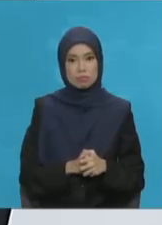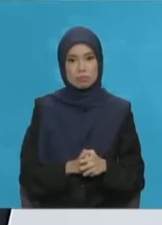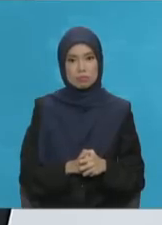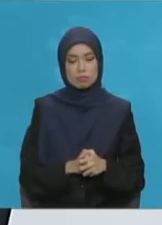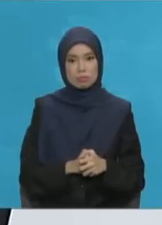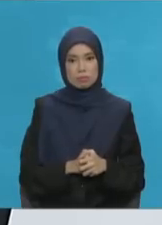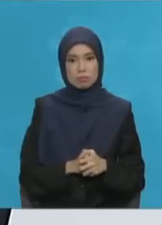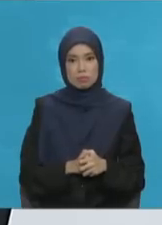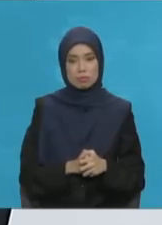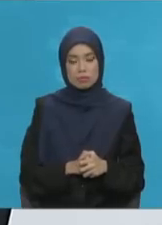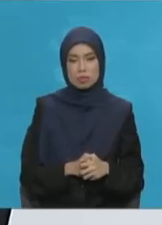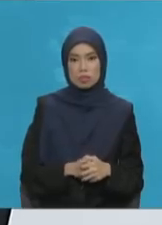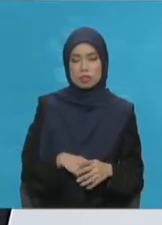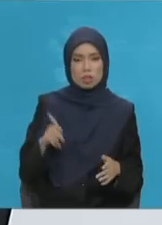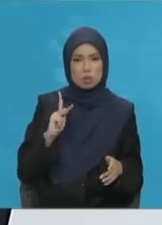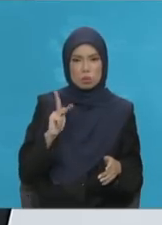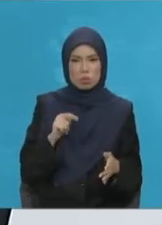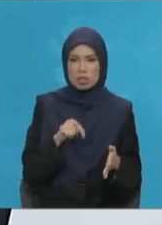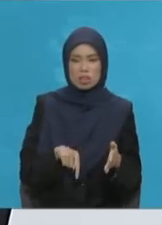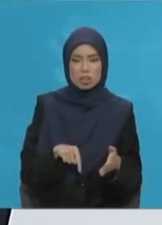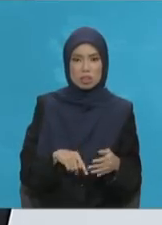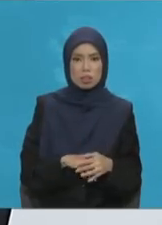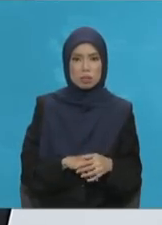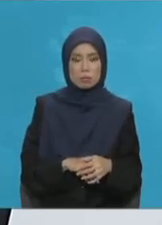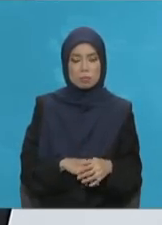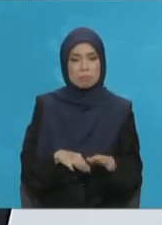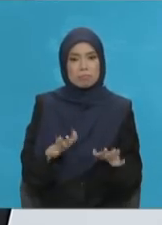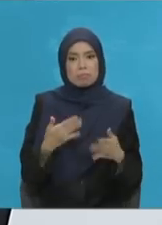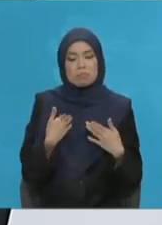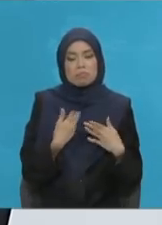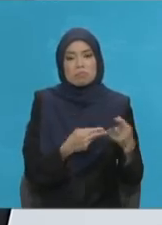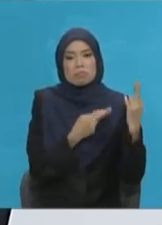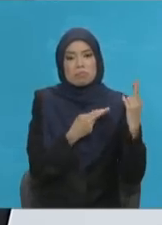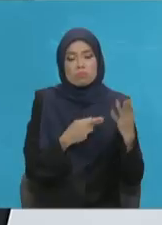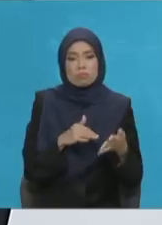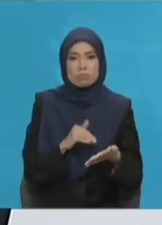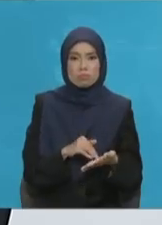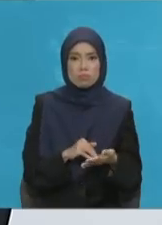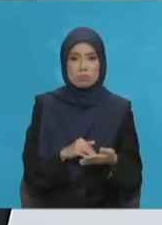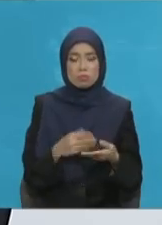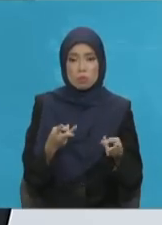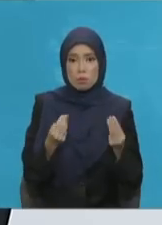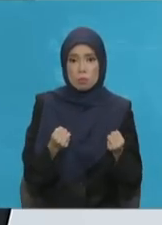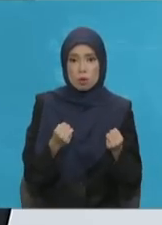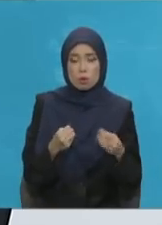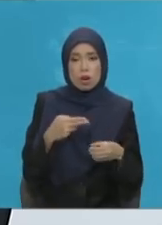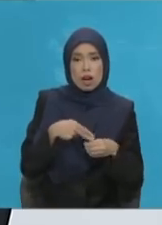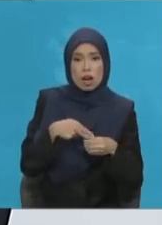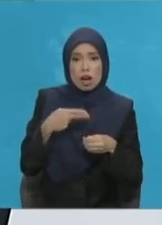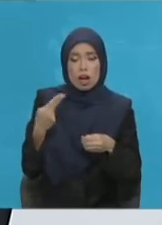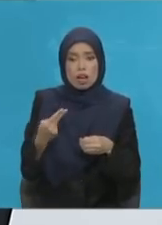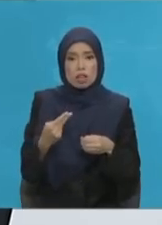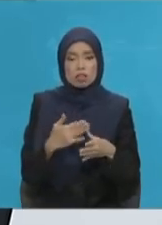di bawah ketua seperti ini tidak banyak yang dapat diharapkan untuk memperoleh hasil kerja yang